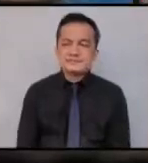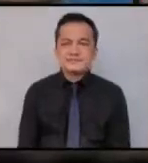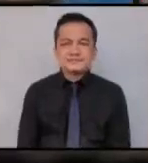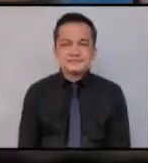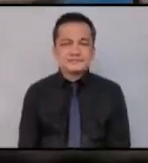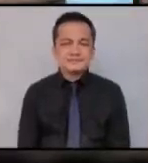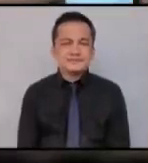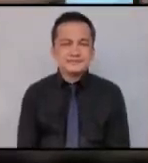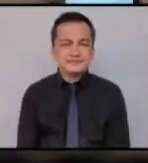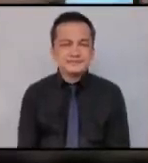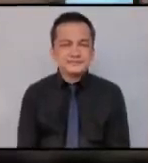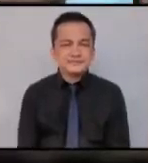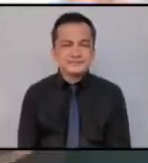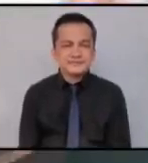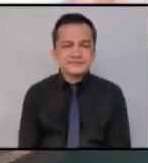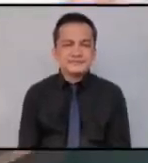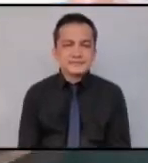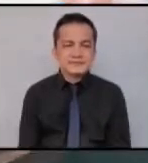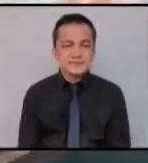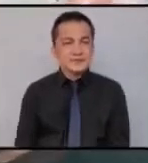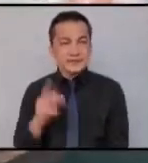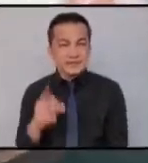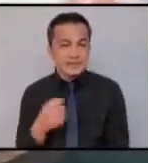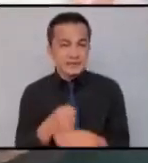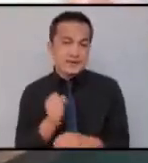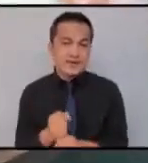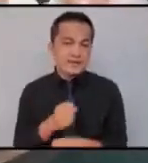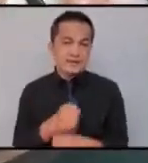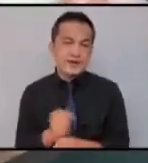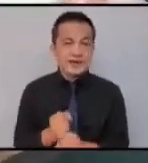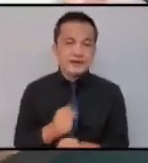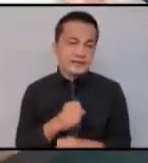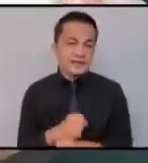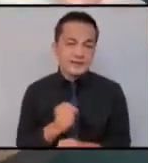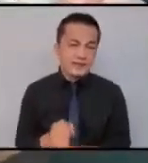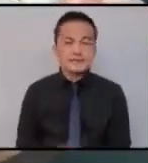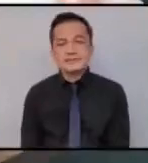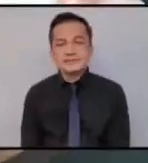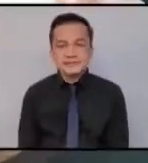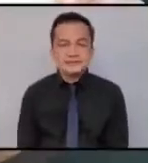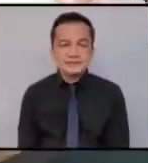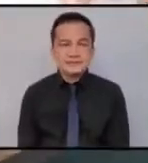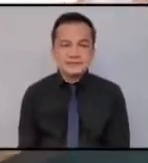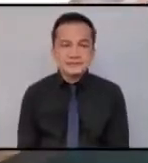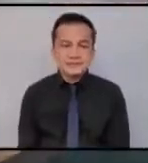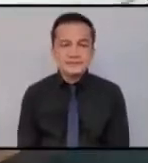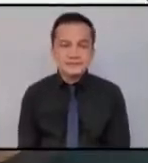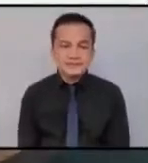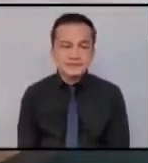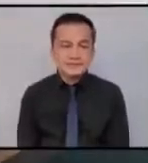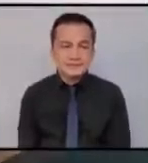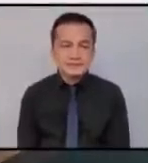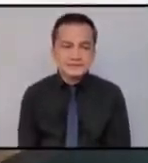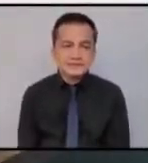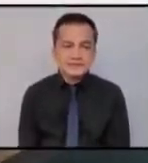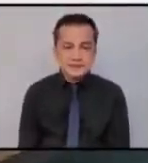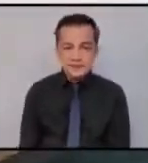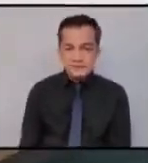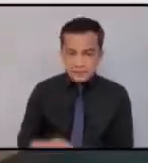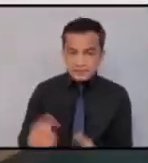Nakagawa na tayo. Hugis okay. Tayo yung kineso. Okay. Sunod Arurot. Po. Pagkaguhit, mga ka-RSP, pwede na nating gupitin. Okay